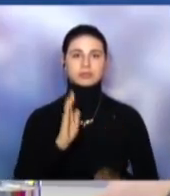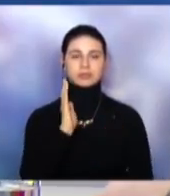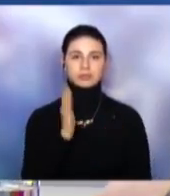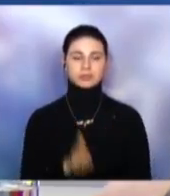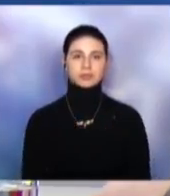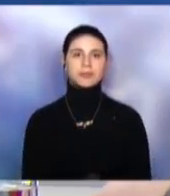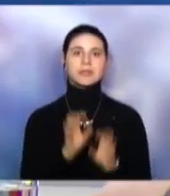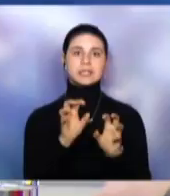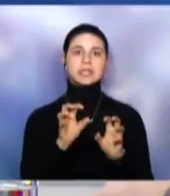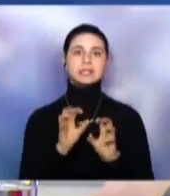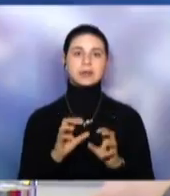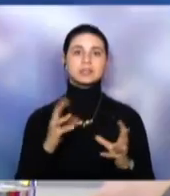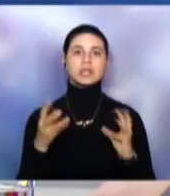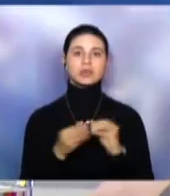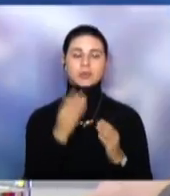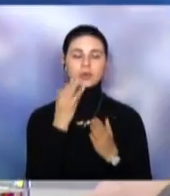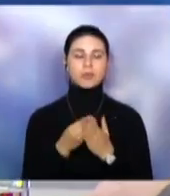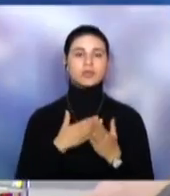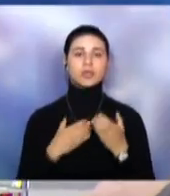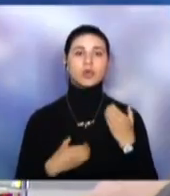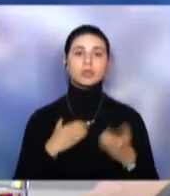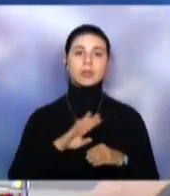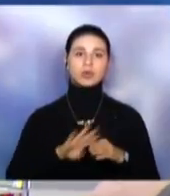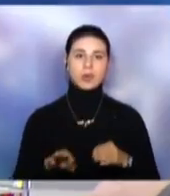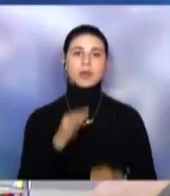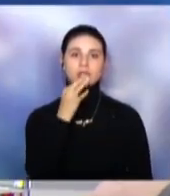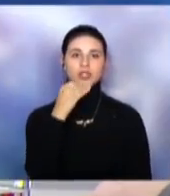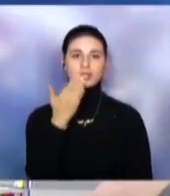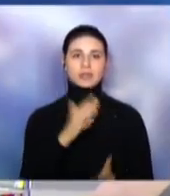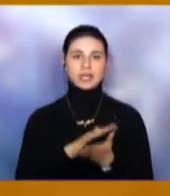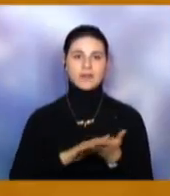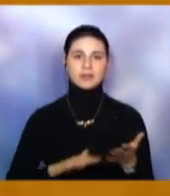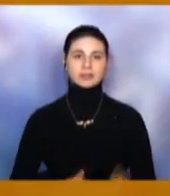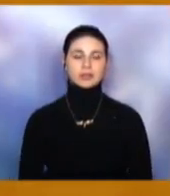ჩანართი წესების ერთობლიობა ჩვენი უსაფრთხოებისათვის და შემდეგ გავაგრძელებთ.